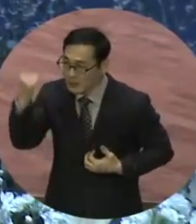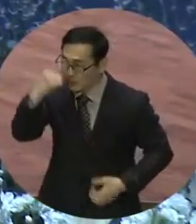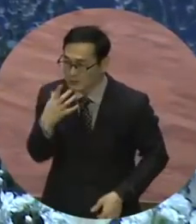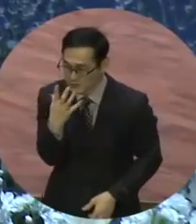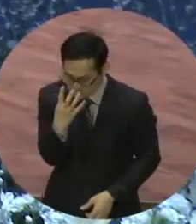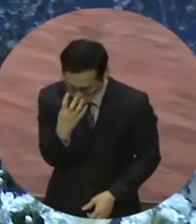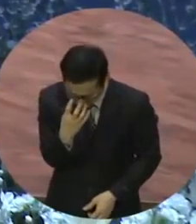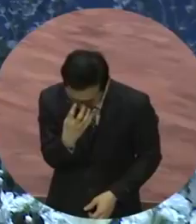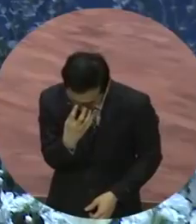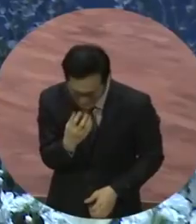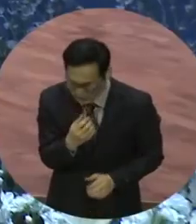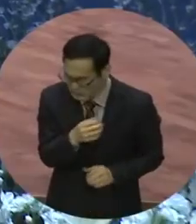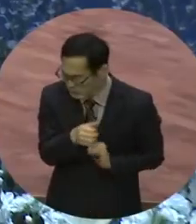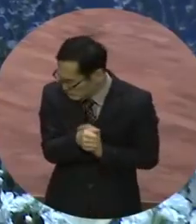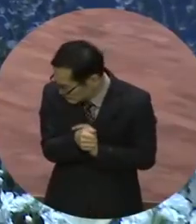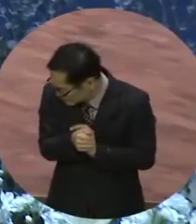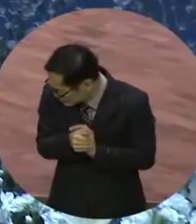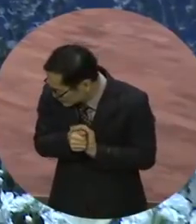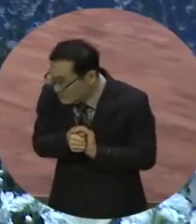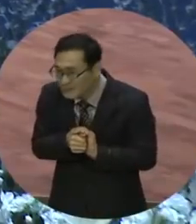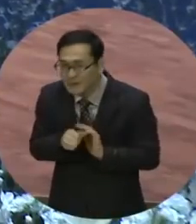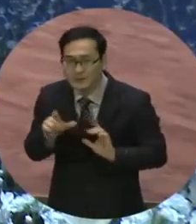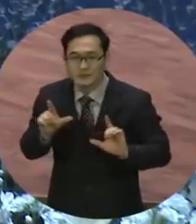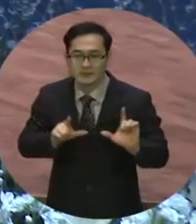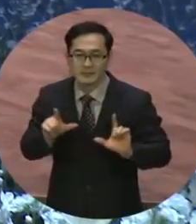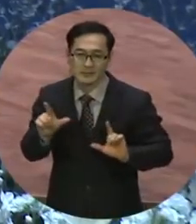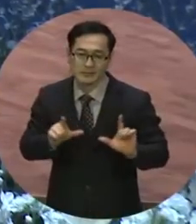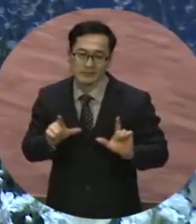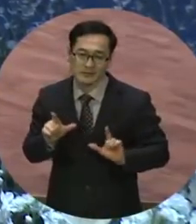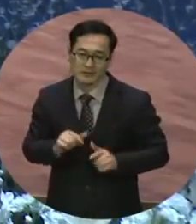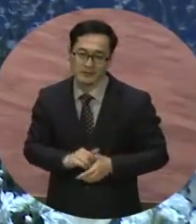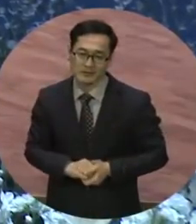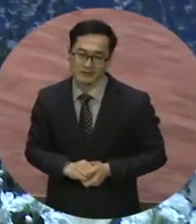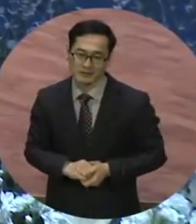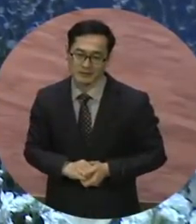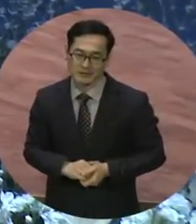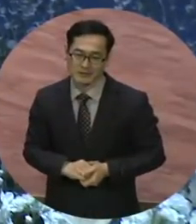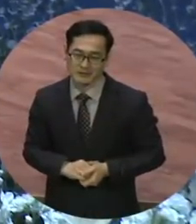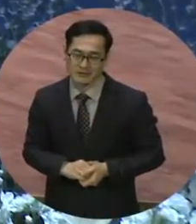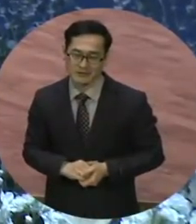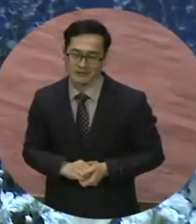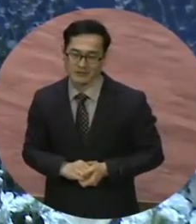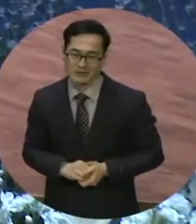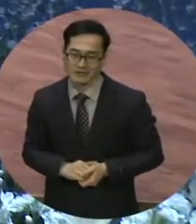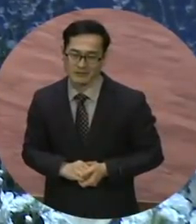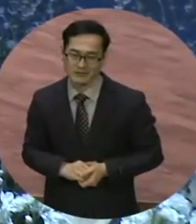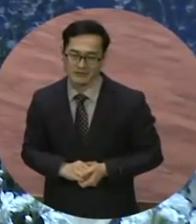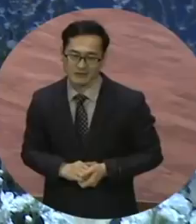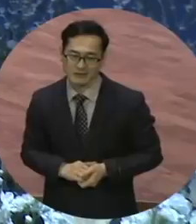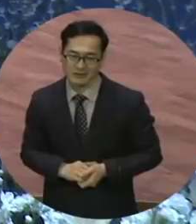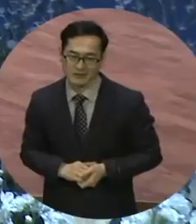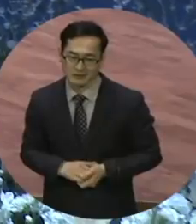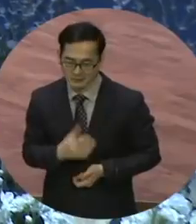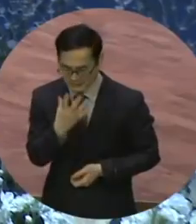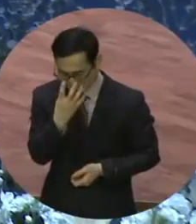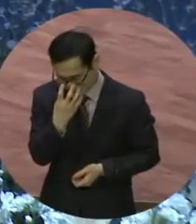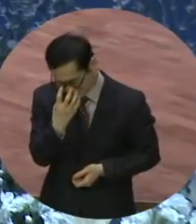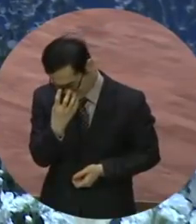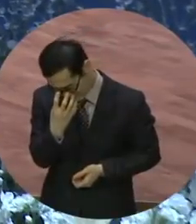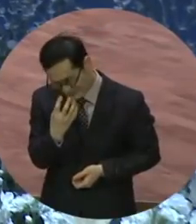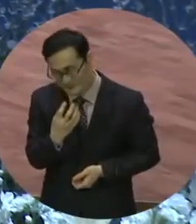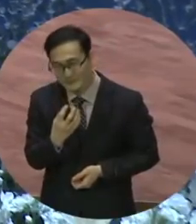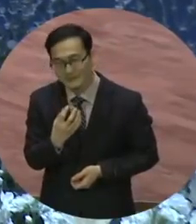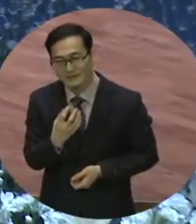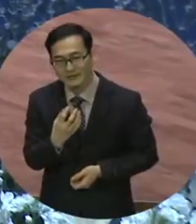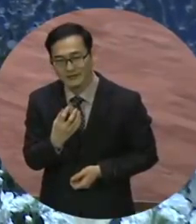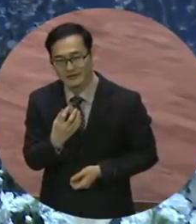없어. 전부 다 기쁨이 넘치는 모습이 아니라 다 그야말로 슬픔에 있는 얼굴빛이 기쁨이